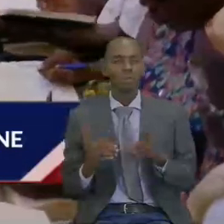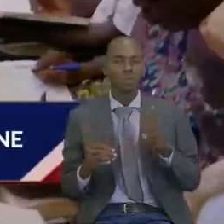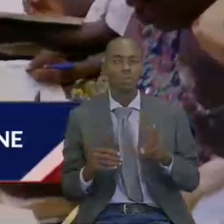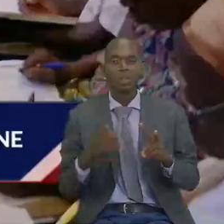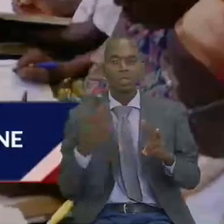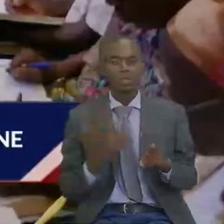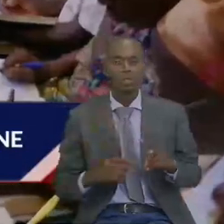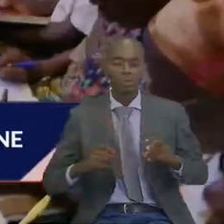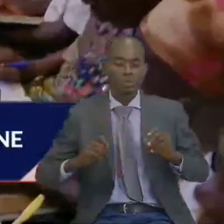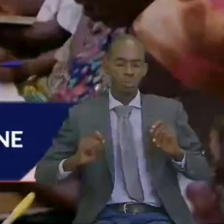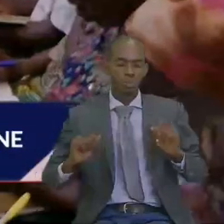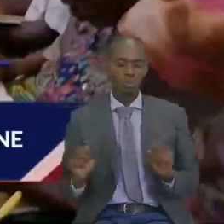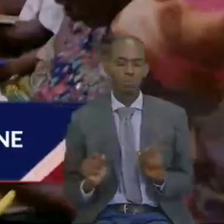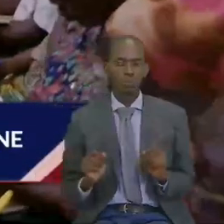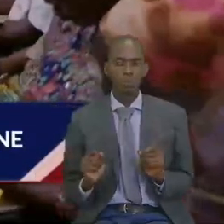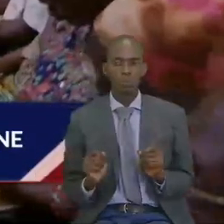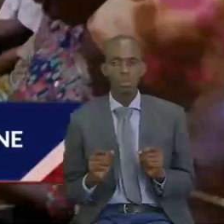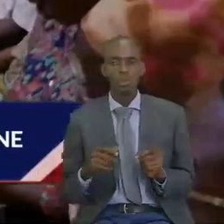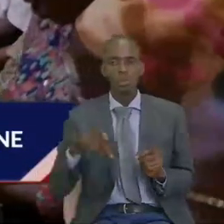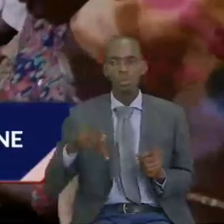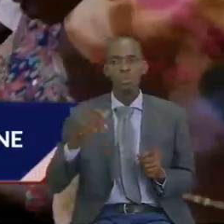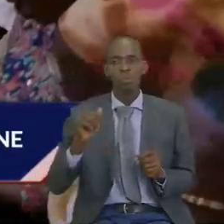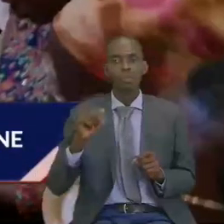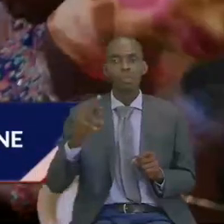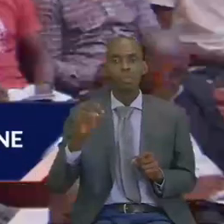l'apparition soudaine,